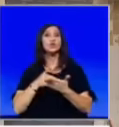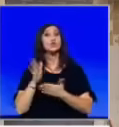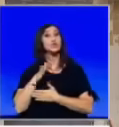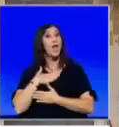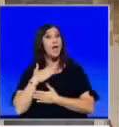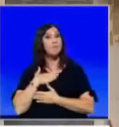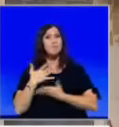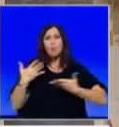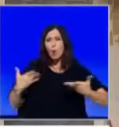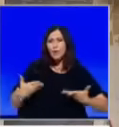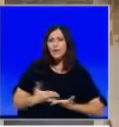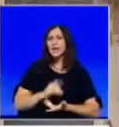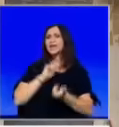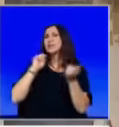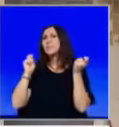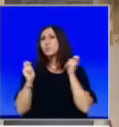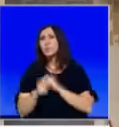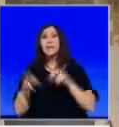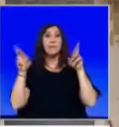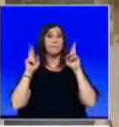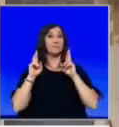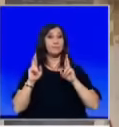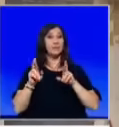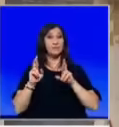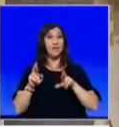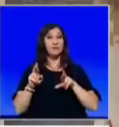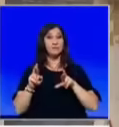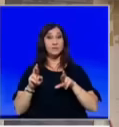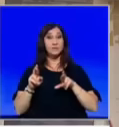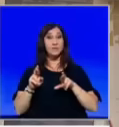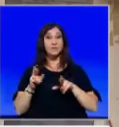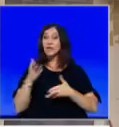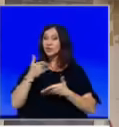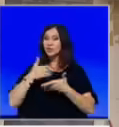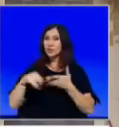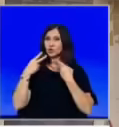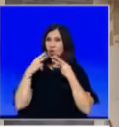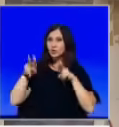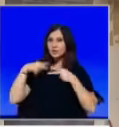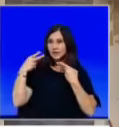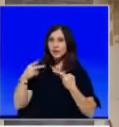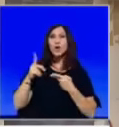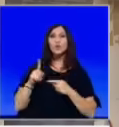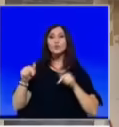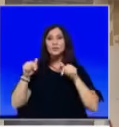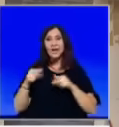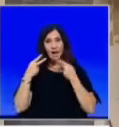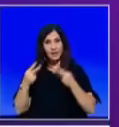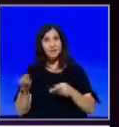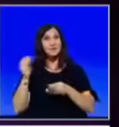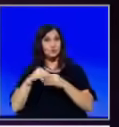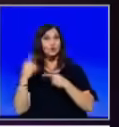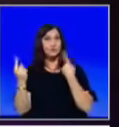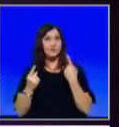има много интересни промени и надявам се част от зрители, които сега ни гледат, да се включат в